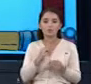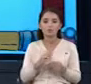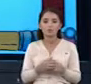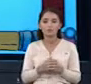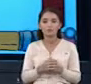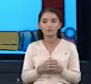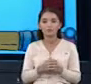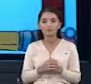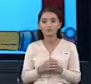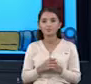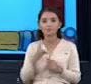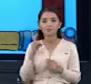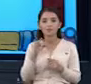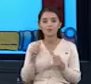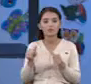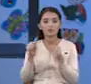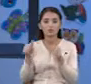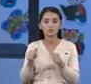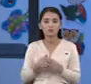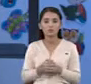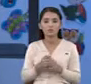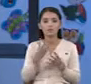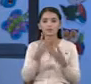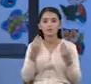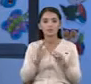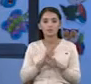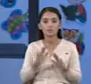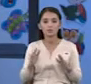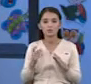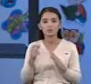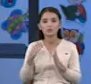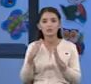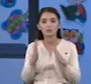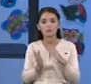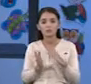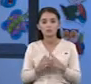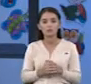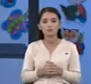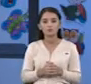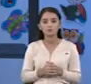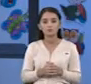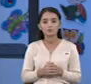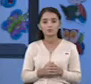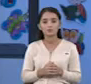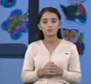Внимание на доску. Не забывайте наклонять.